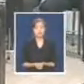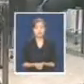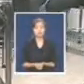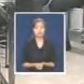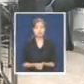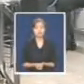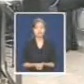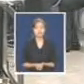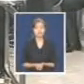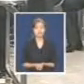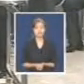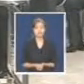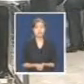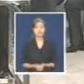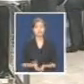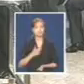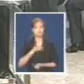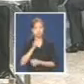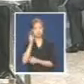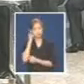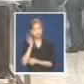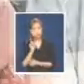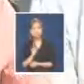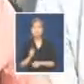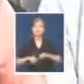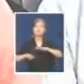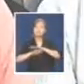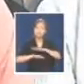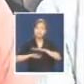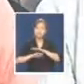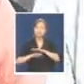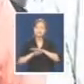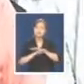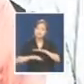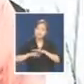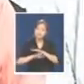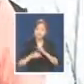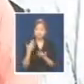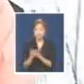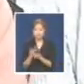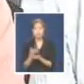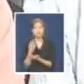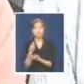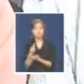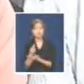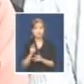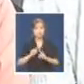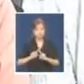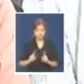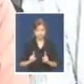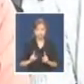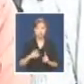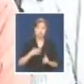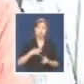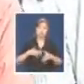การว่าสิ่งที่เราต้องรู้ว่าลืมฐานที่เป็นคำเนี่ยดูราคาเท่าไหร่กับแต่การสร้างความ